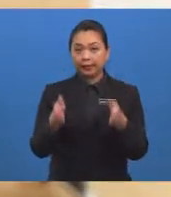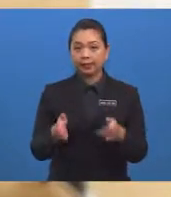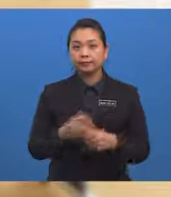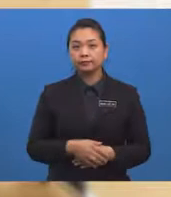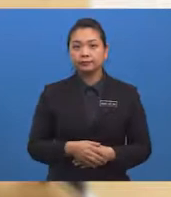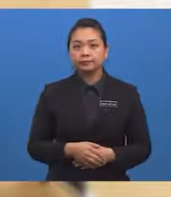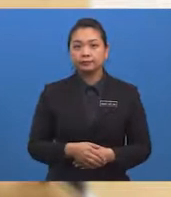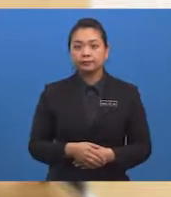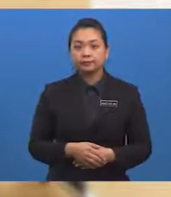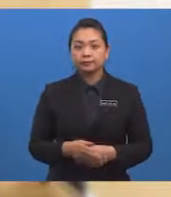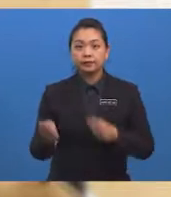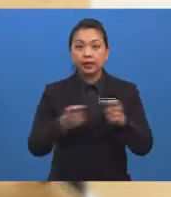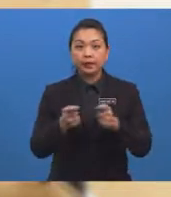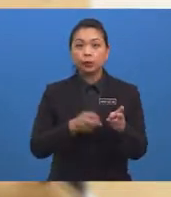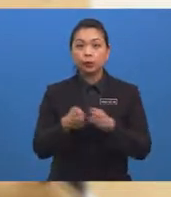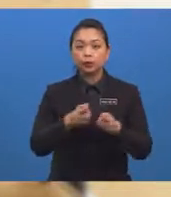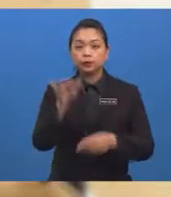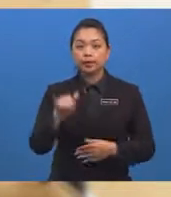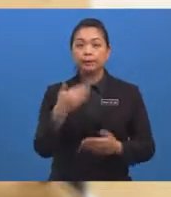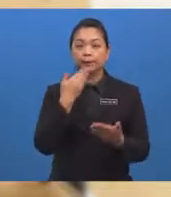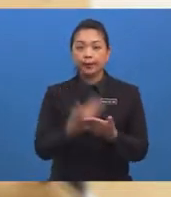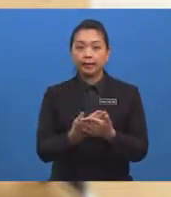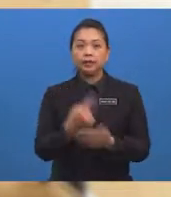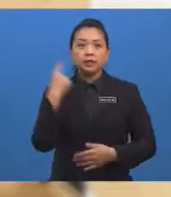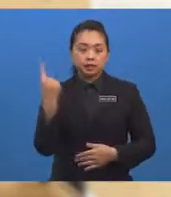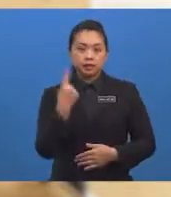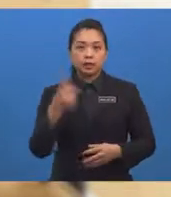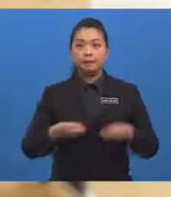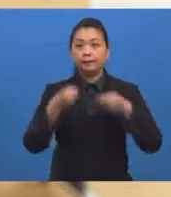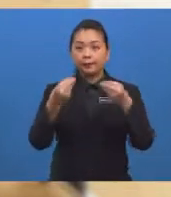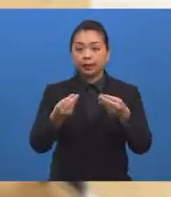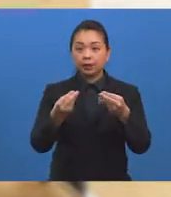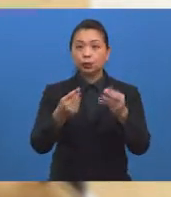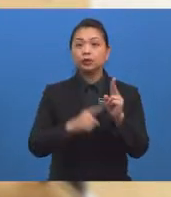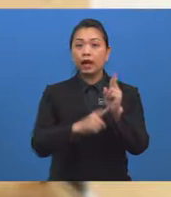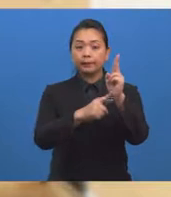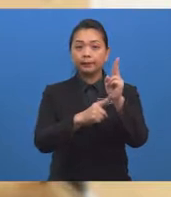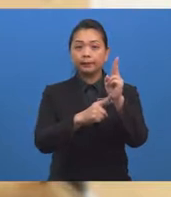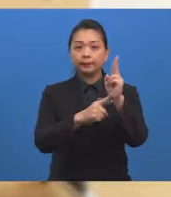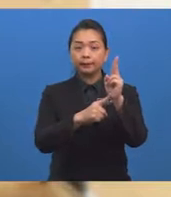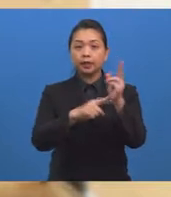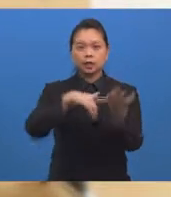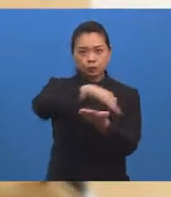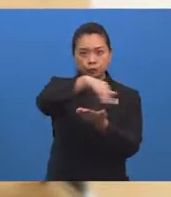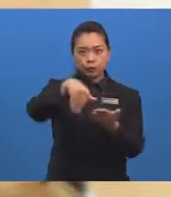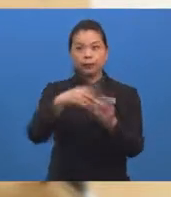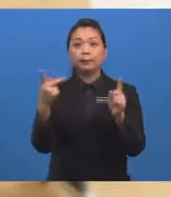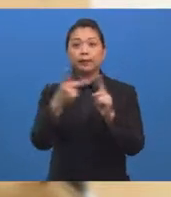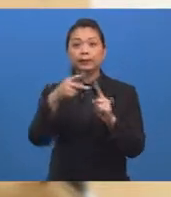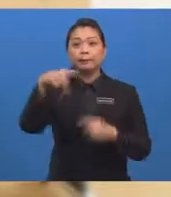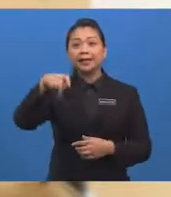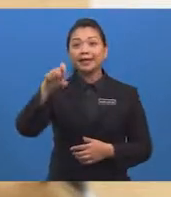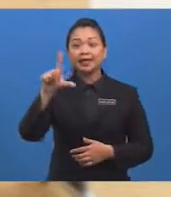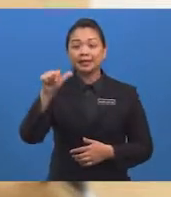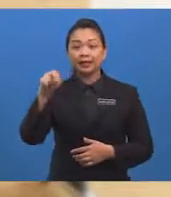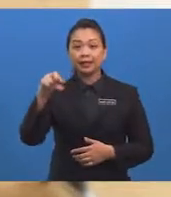bermaksud tadbir urus yang baik perlu sentiasa memberikan keutamaan menyeluruh kepada pelanggan.